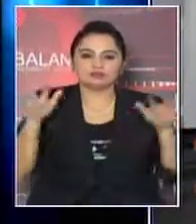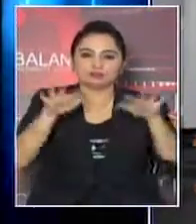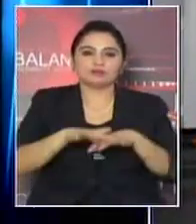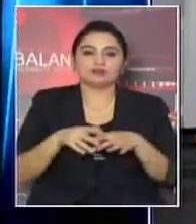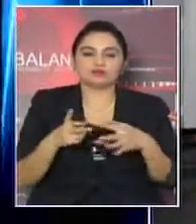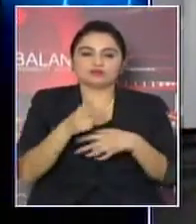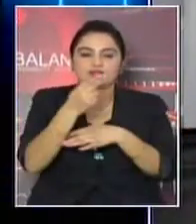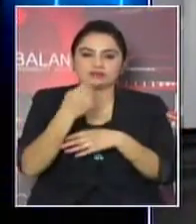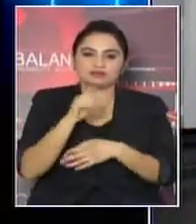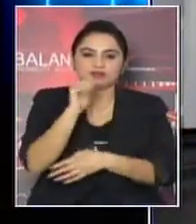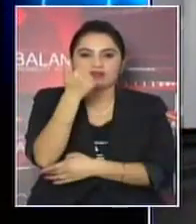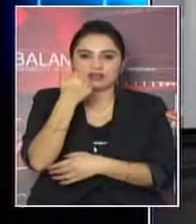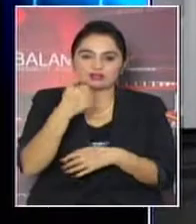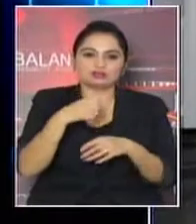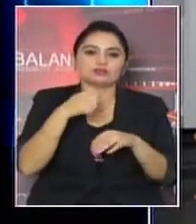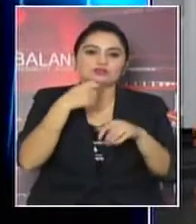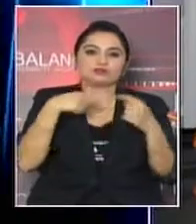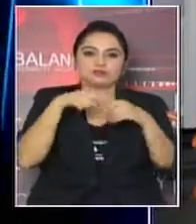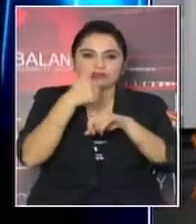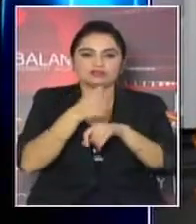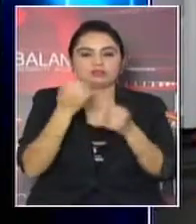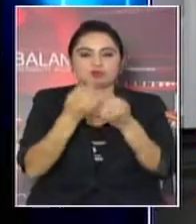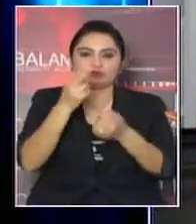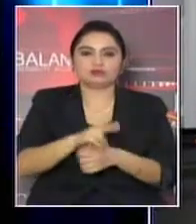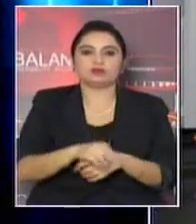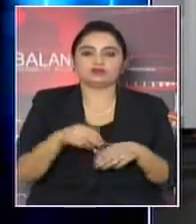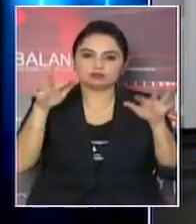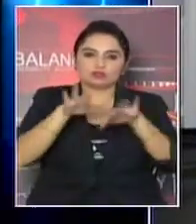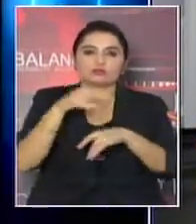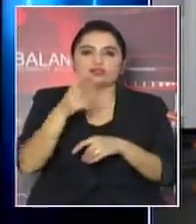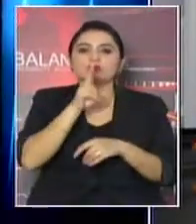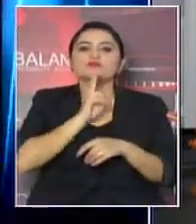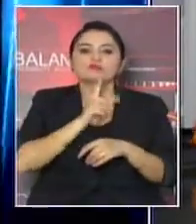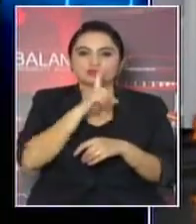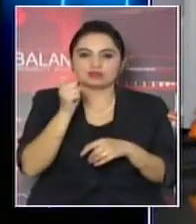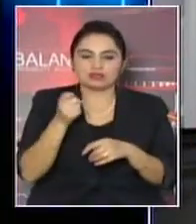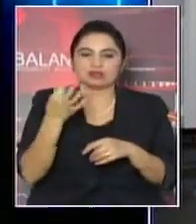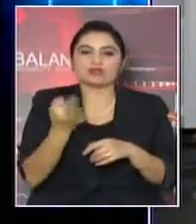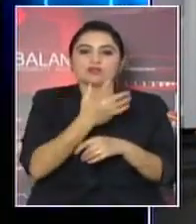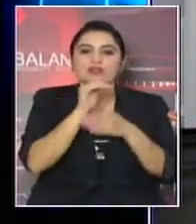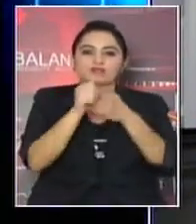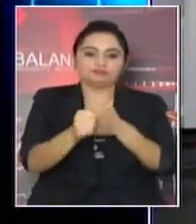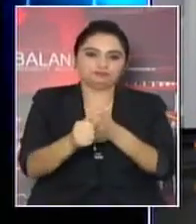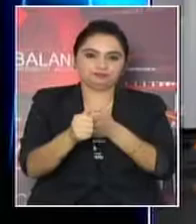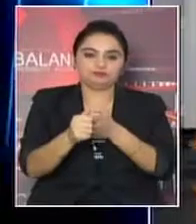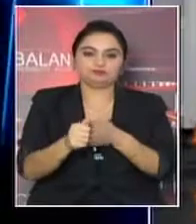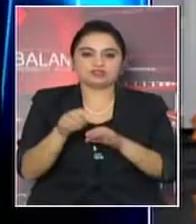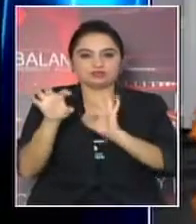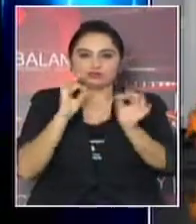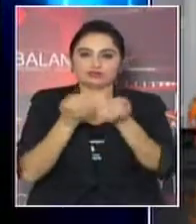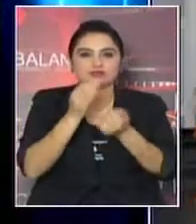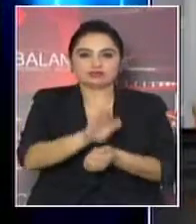उद्घाटन राष्ट्रपति विद्यादेवी भण्डारीले गर्नुभयो। सम्मेलनले 2 वर्षका लागि नयाँ नेतृत्व चयन